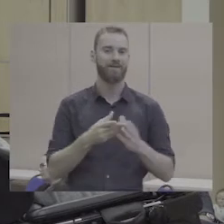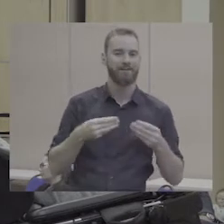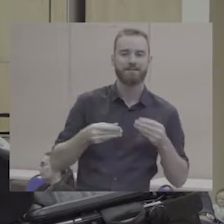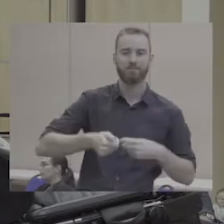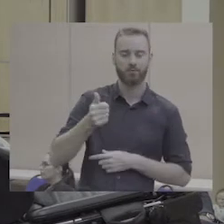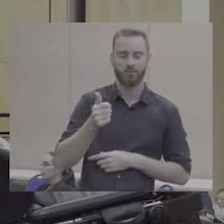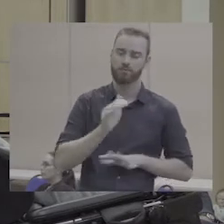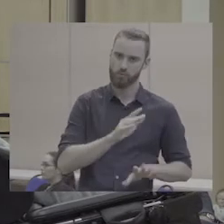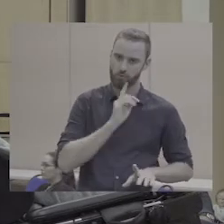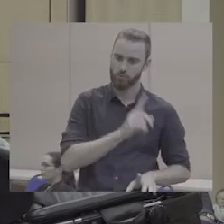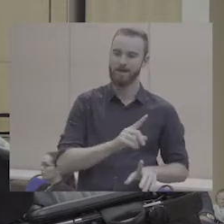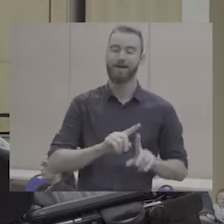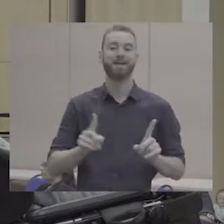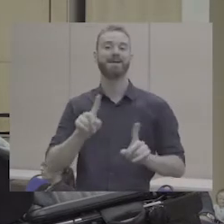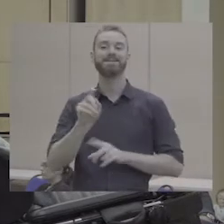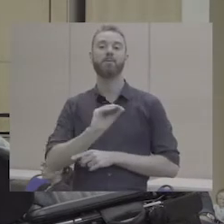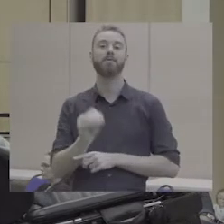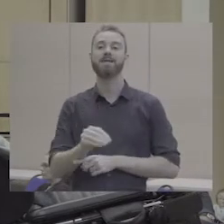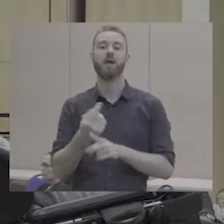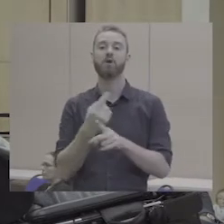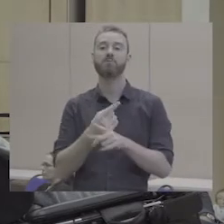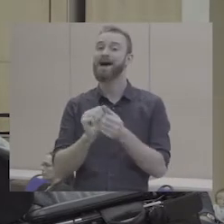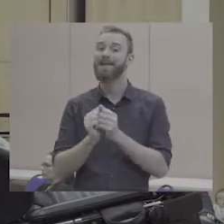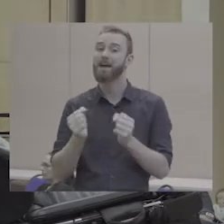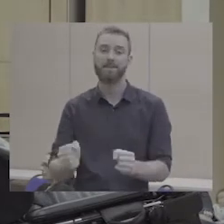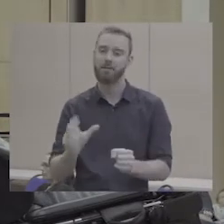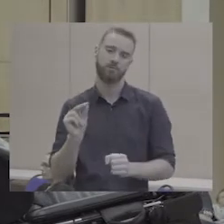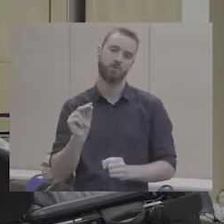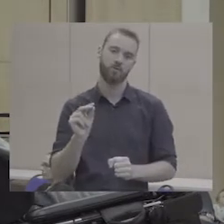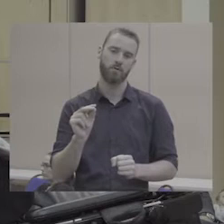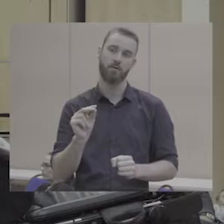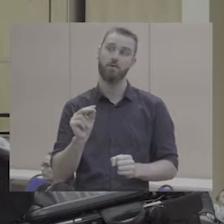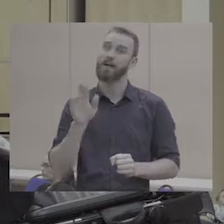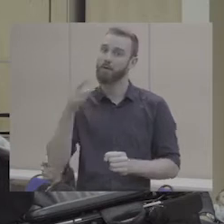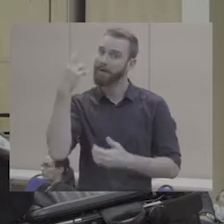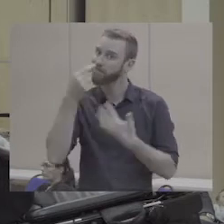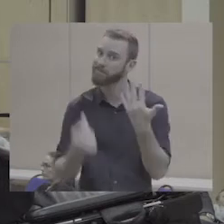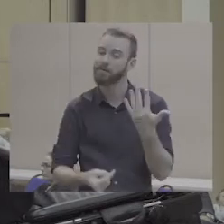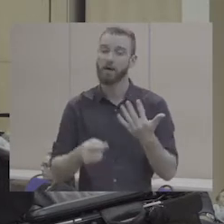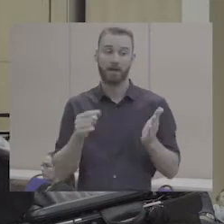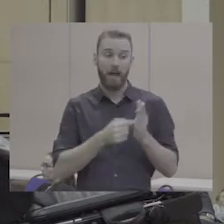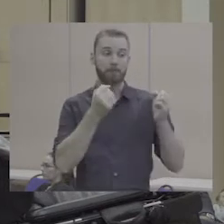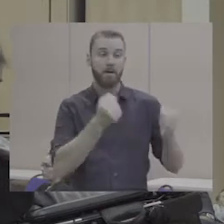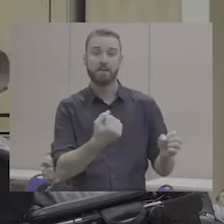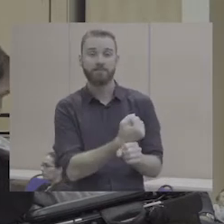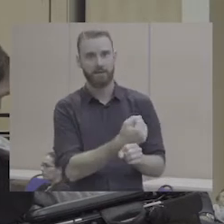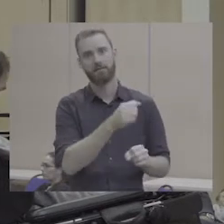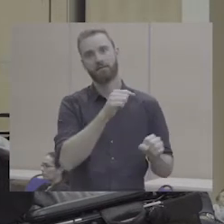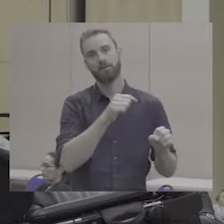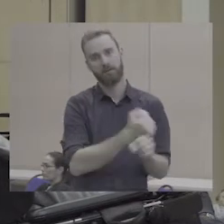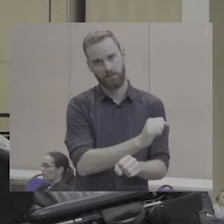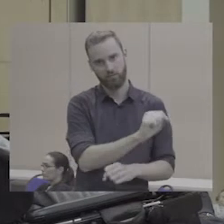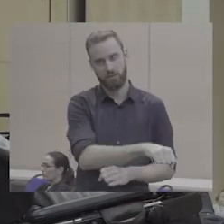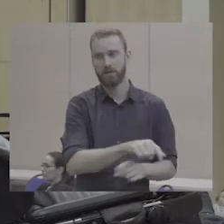chose d'aussi simple que ce n'est pas 100 % des logements qui sont adaptables pour toutes sortes de raisons. On espère, quand on peut le faire, on va le faire, mais souvent, ce